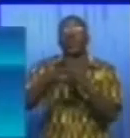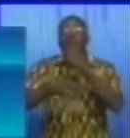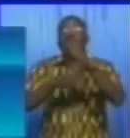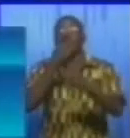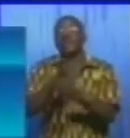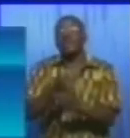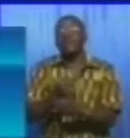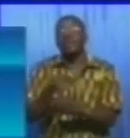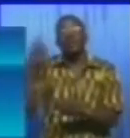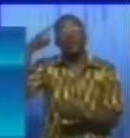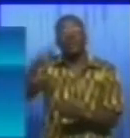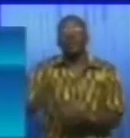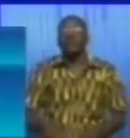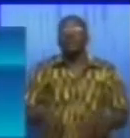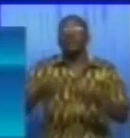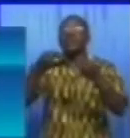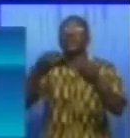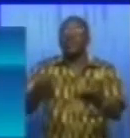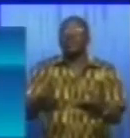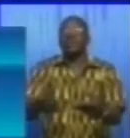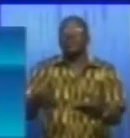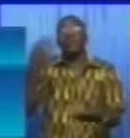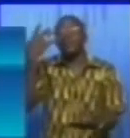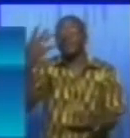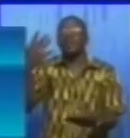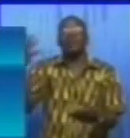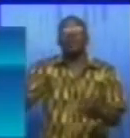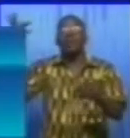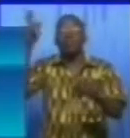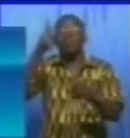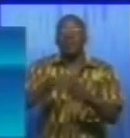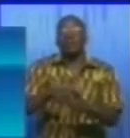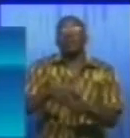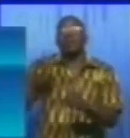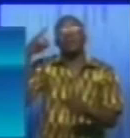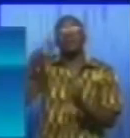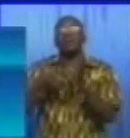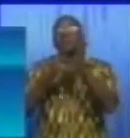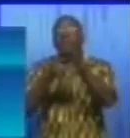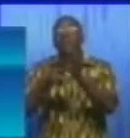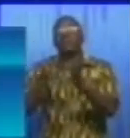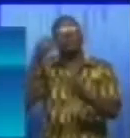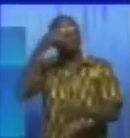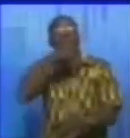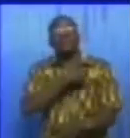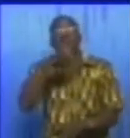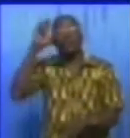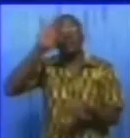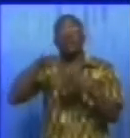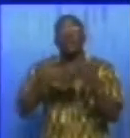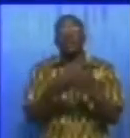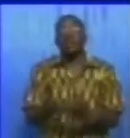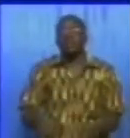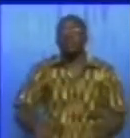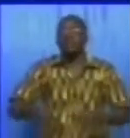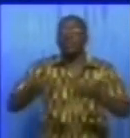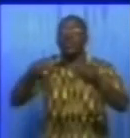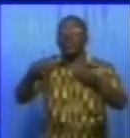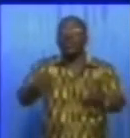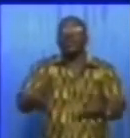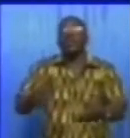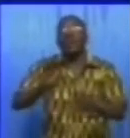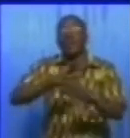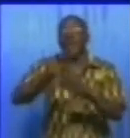qui regroupe les contributions de ces 5 partenaires, ce qui démontre l'intérêt non seulement des PTF à contribuer à